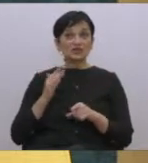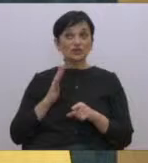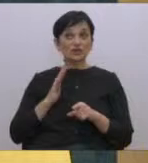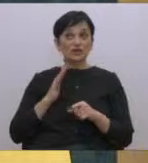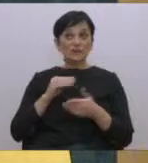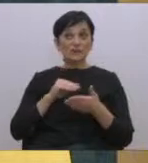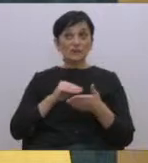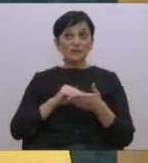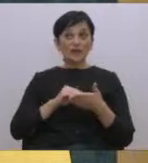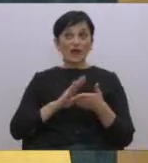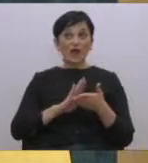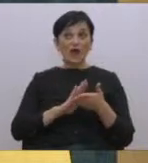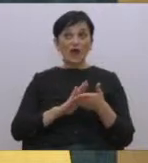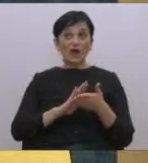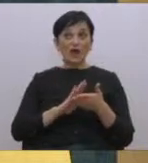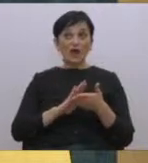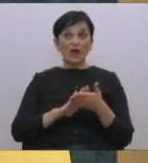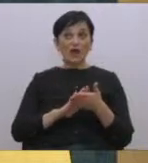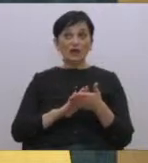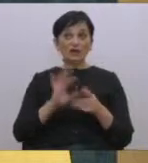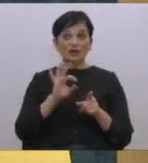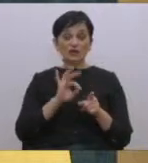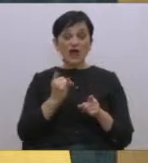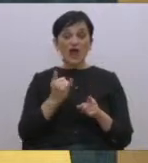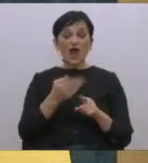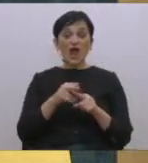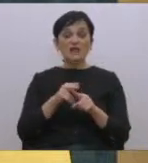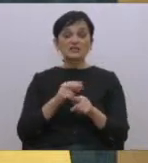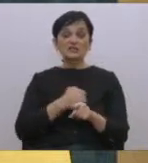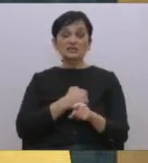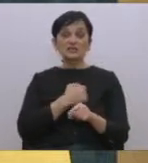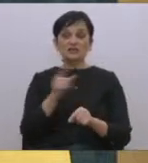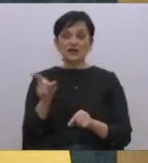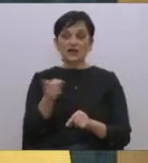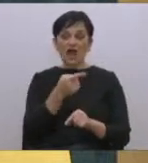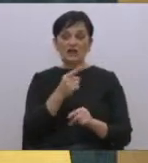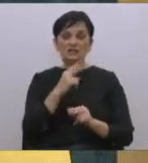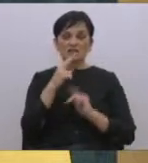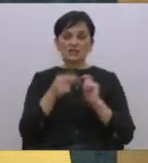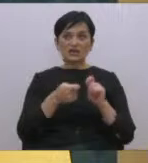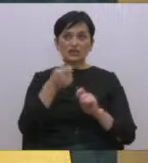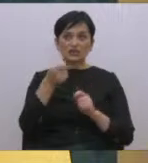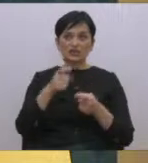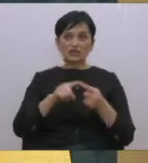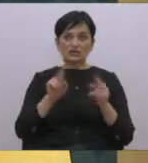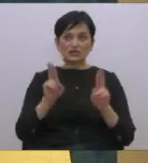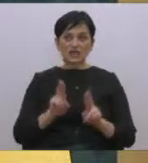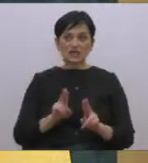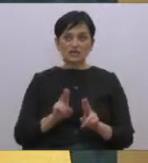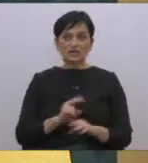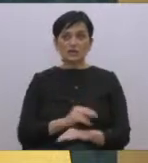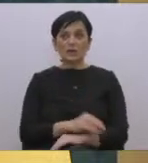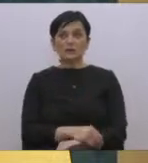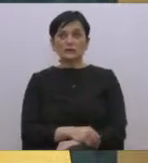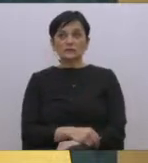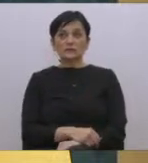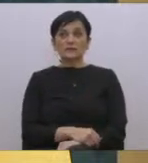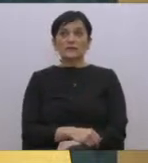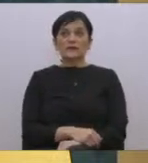აღრიცხვასთან დაყენების შემთხვევა გასაჩივრება, ეს არის გაწვევასთან დაკავშირებით გასაჩივრების წესი.